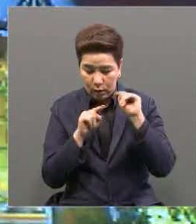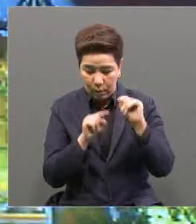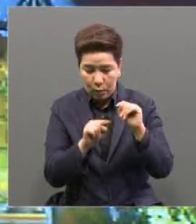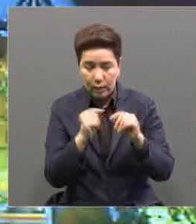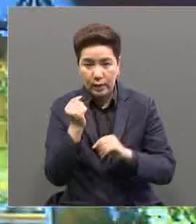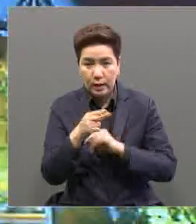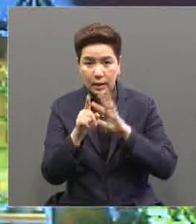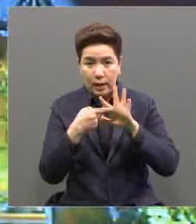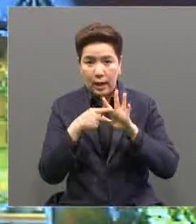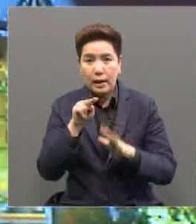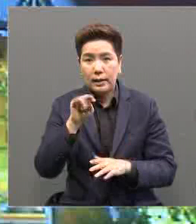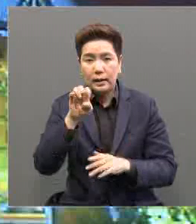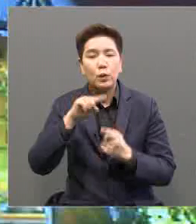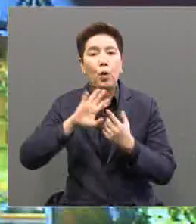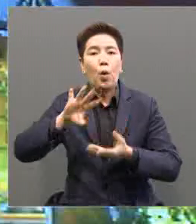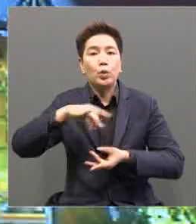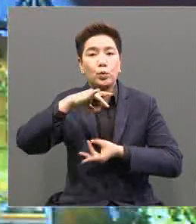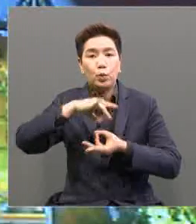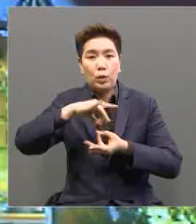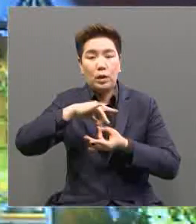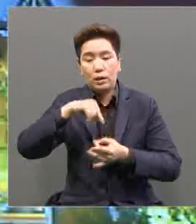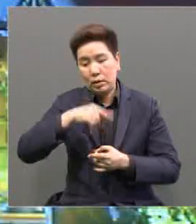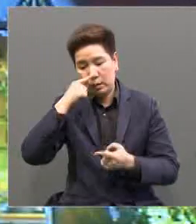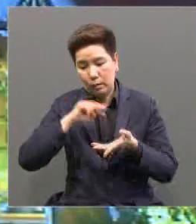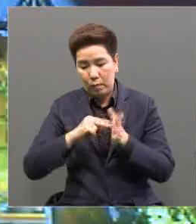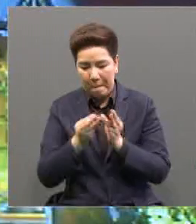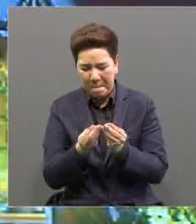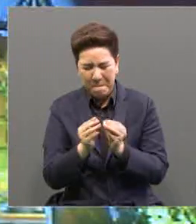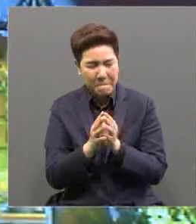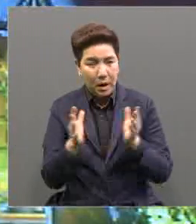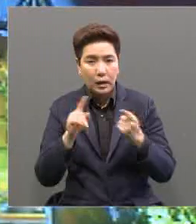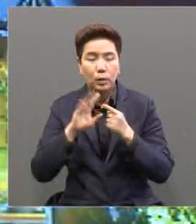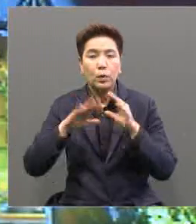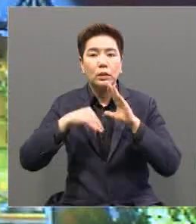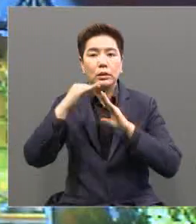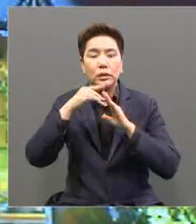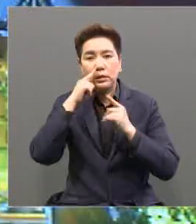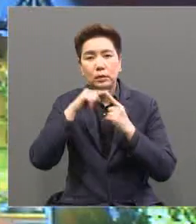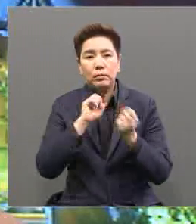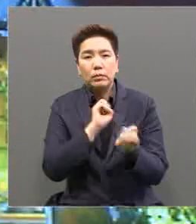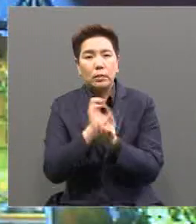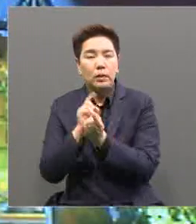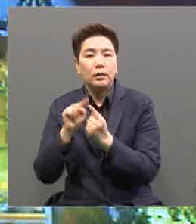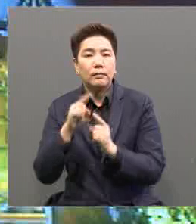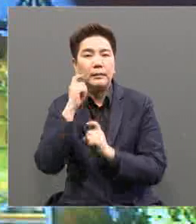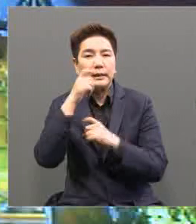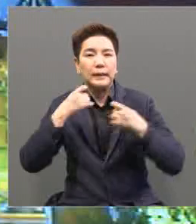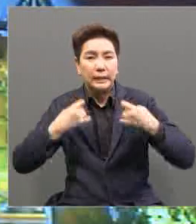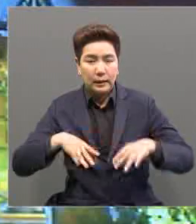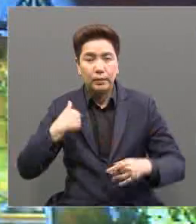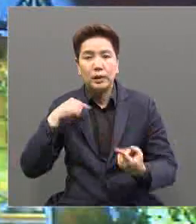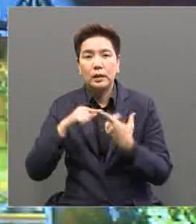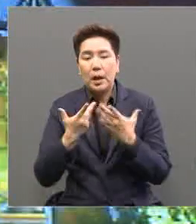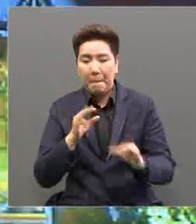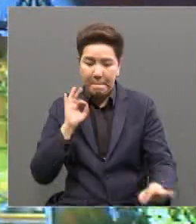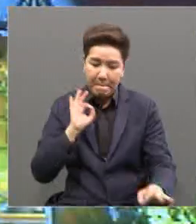ธานีอำเภอเมืองจังหวัดสุโขทัยยังต้องเผชิญกับ pm2.5ในระดับสูงที่สุดของภาคเหนือมีปัจจัยมาจากความเสี่ยงหลายๆอย่างนะครับ